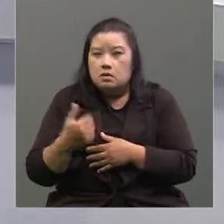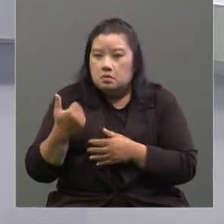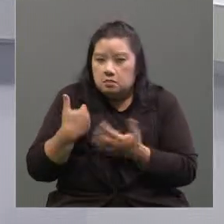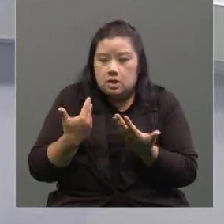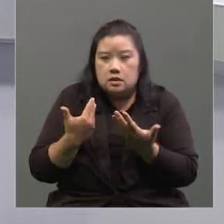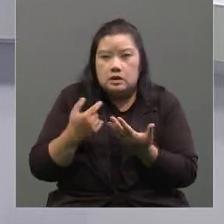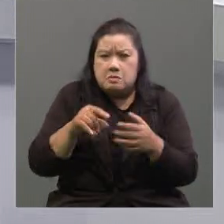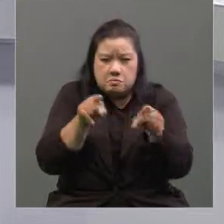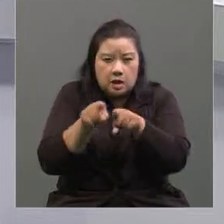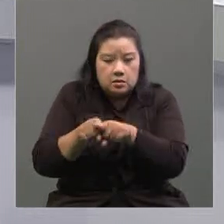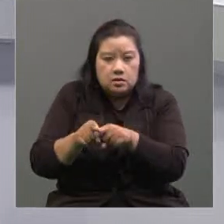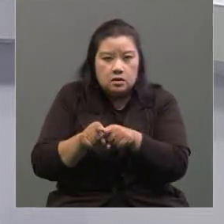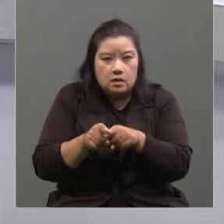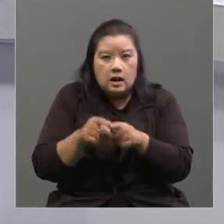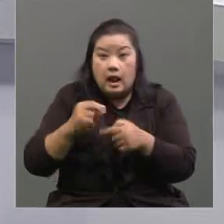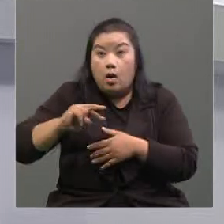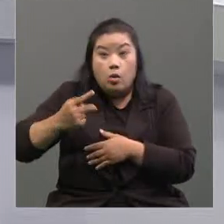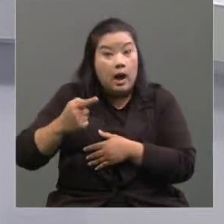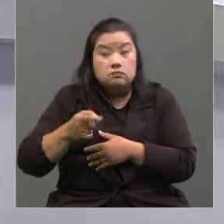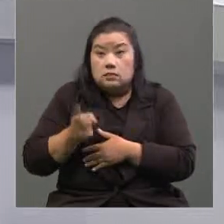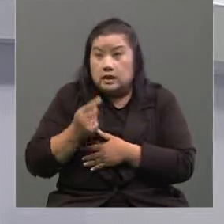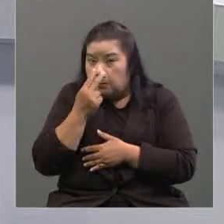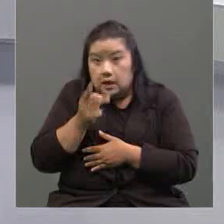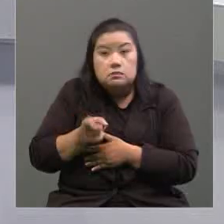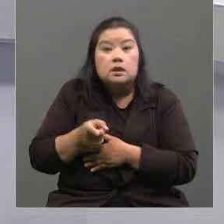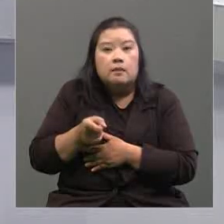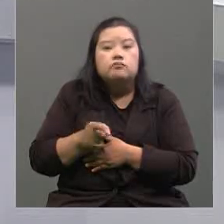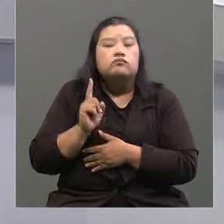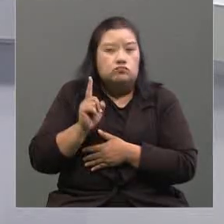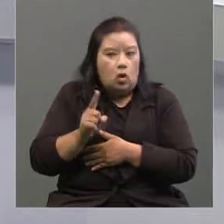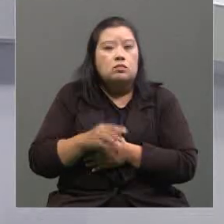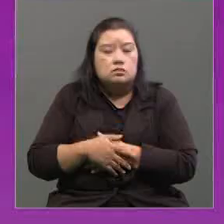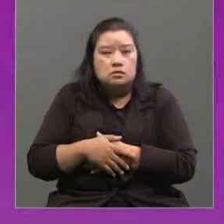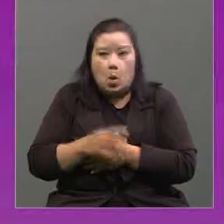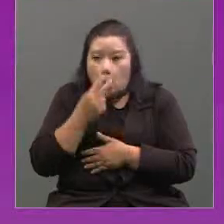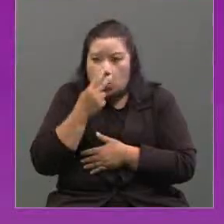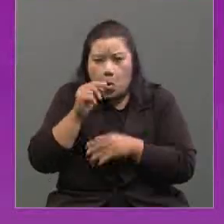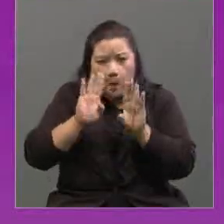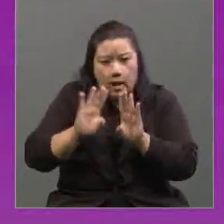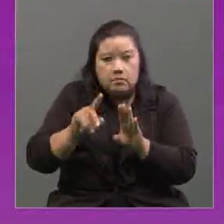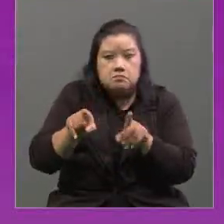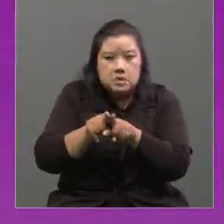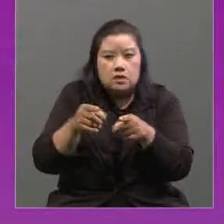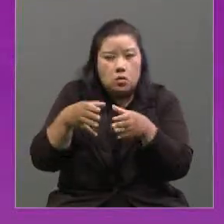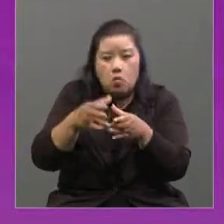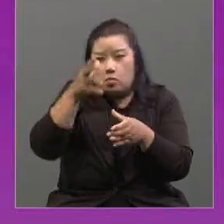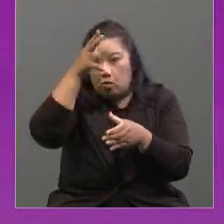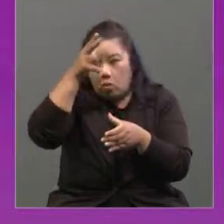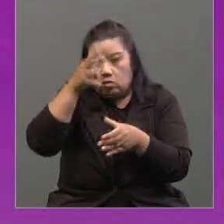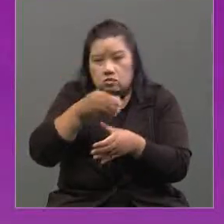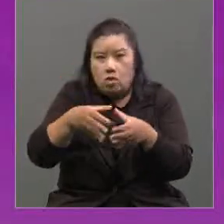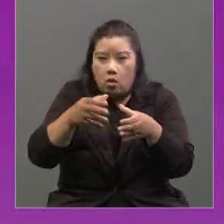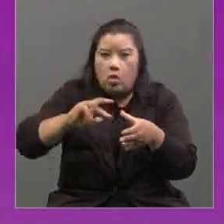ป็นแพทเทิร์นเดียวกันและเป็นล่ามคนเดียวกันอีก ใช่ นะฮะเพราะฉะนั้นต้องตรวจสอบว่าตกลงมีลักษณะเป็นกลุ่มแก๊งเป็นกลุ่มก้อนหรือเปล่าเนี่ย